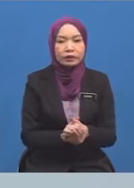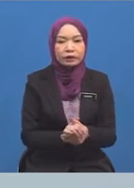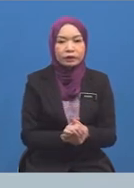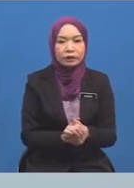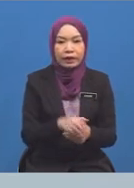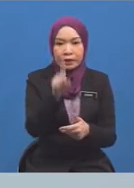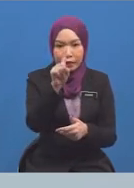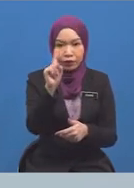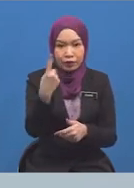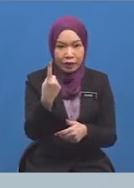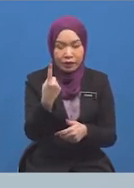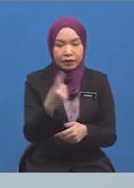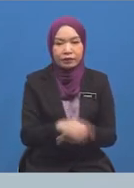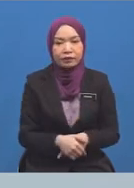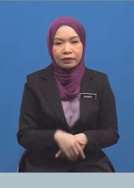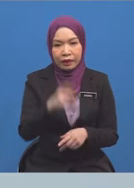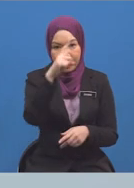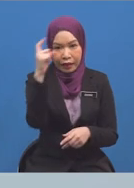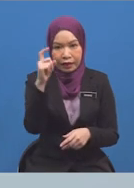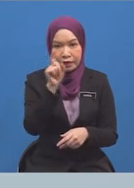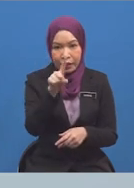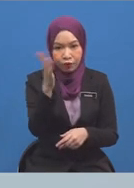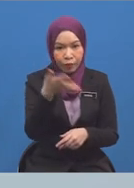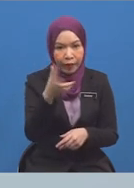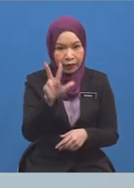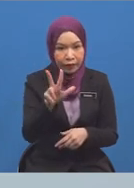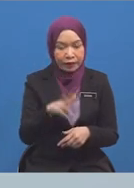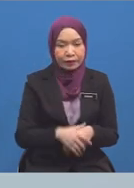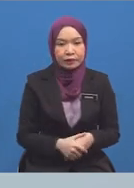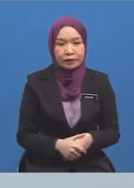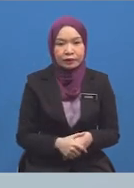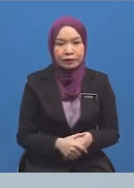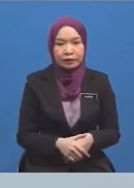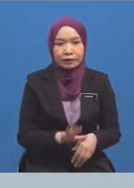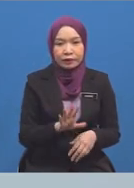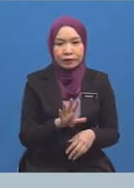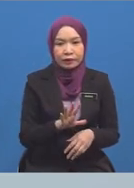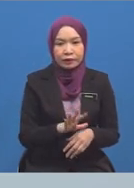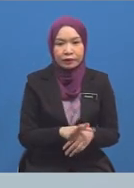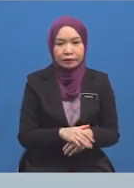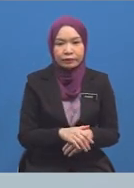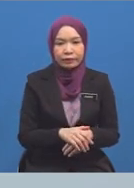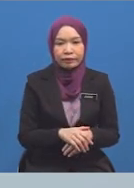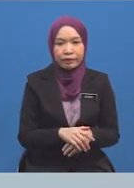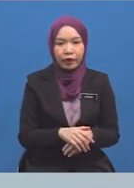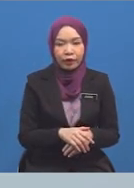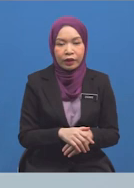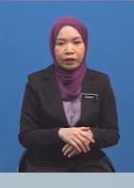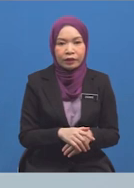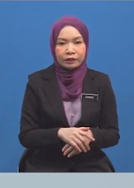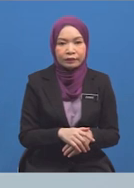yang Nah sekarang terkena membahagikan empat bahagian secara memupuk